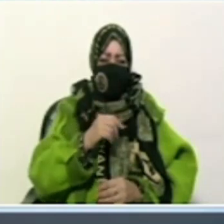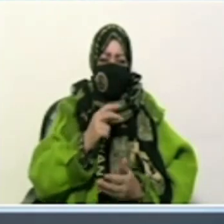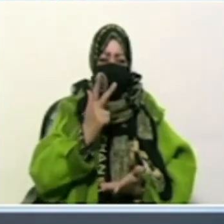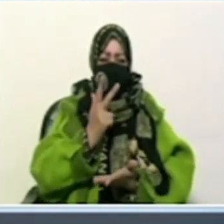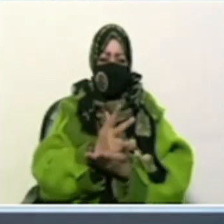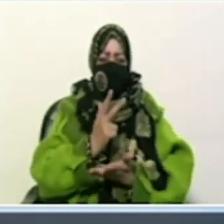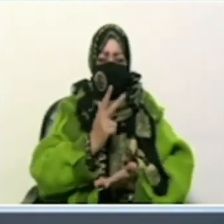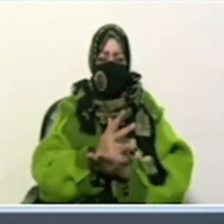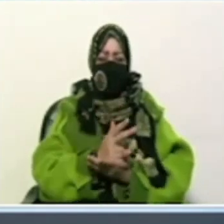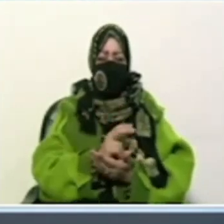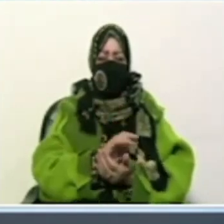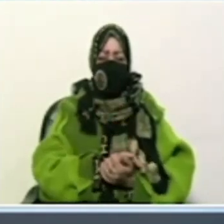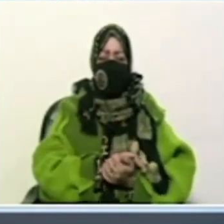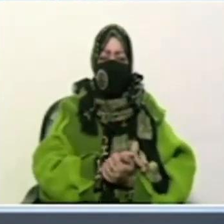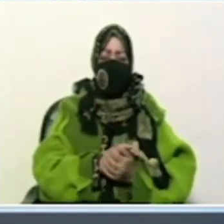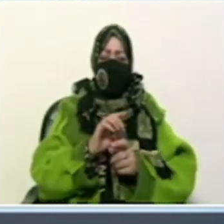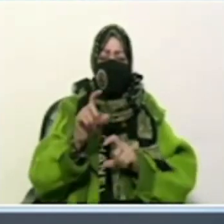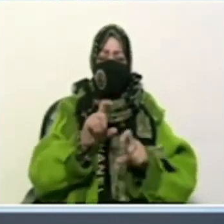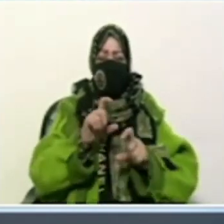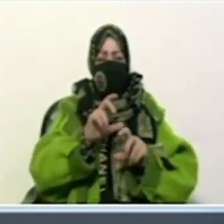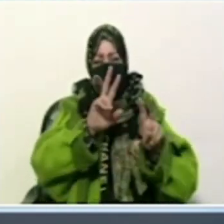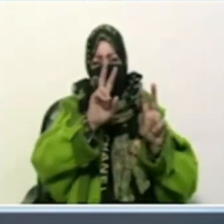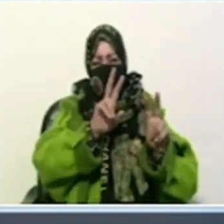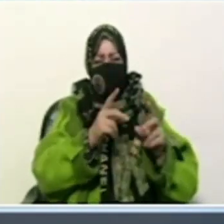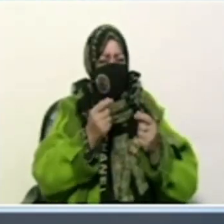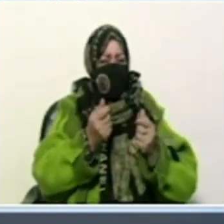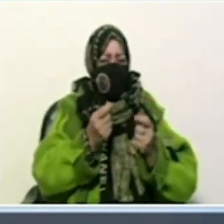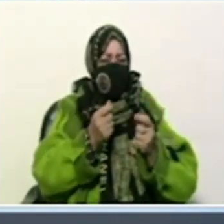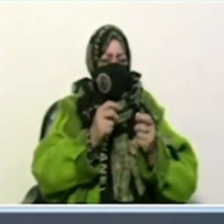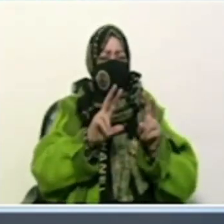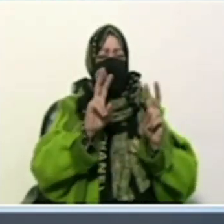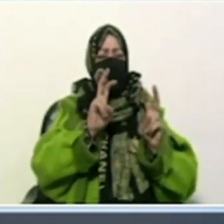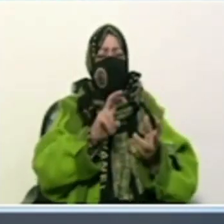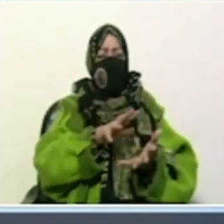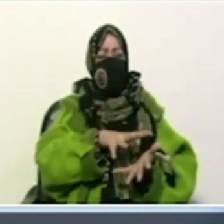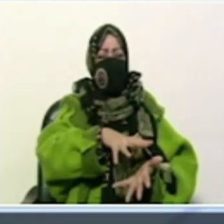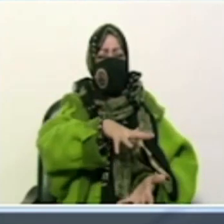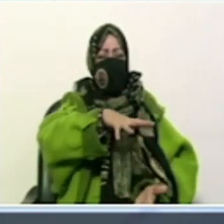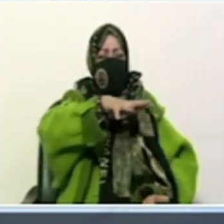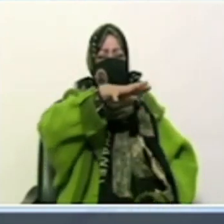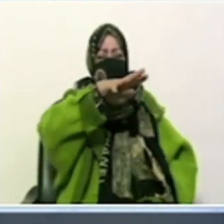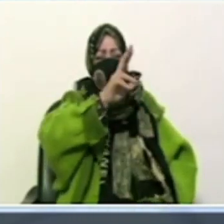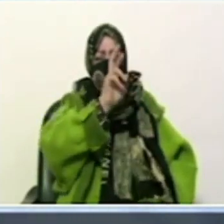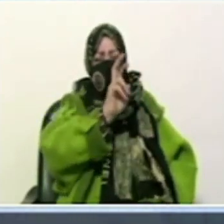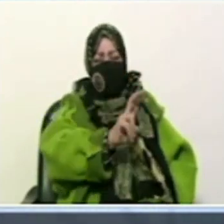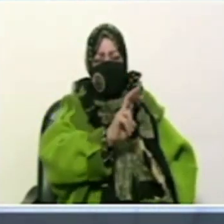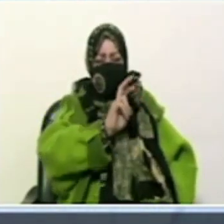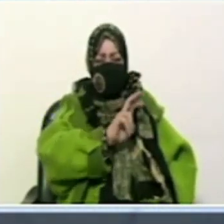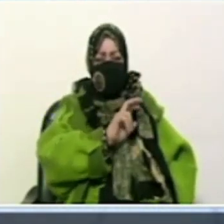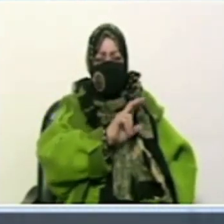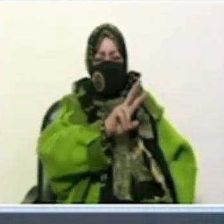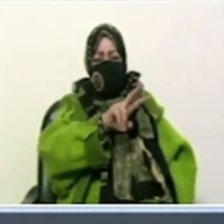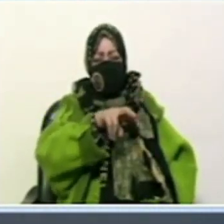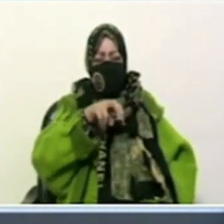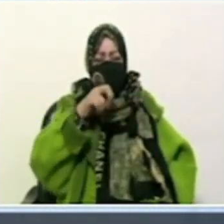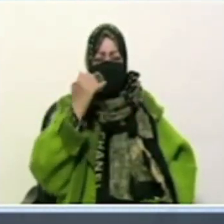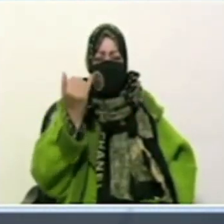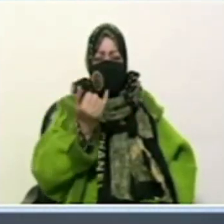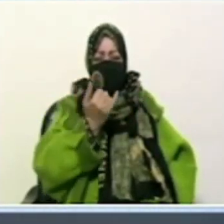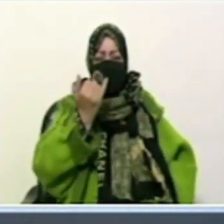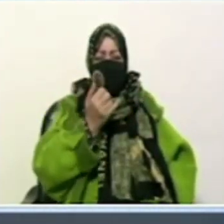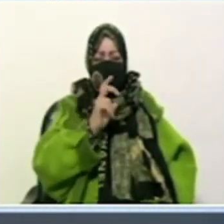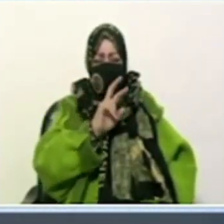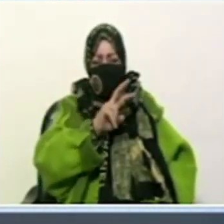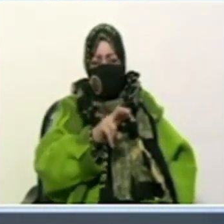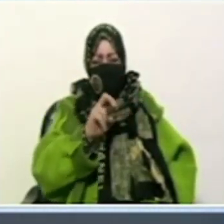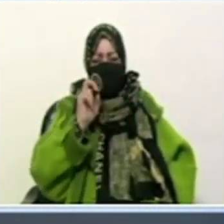إلا القليل، وهو قد تجمع وربما بلغ لي النصاب، فكم النصاب وكيف كيفية إخراج الزكاة منه، وهل